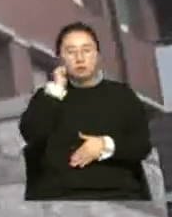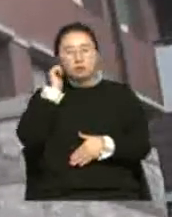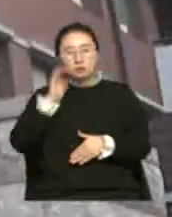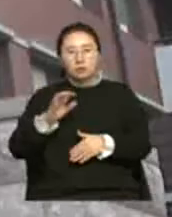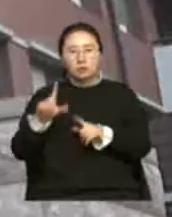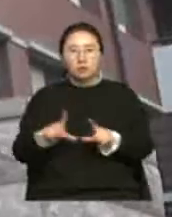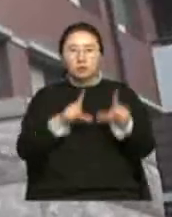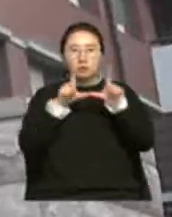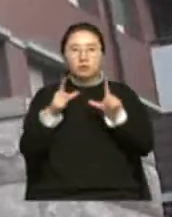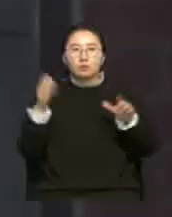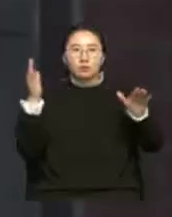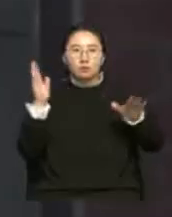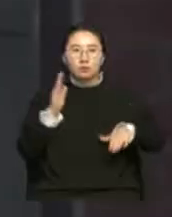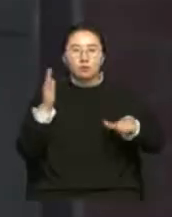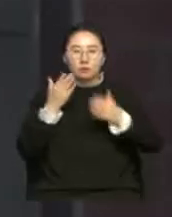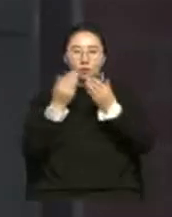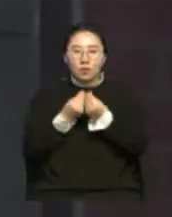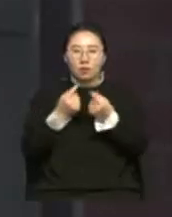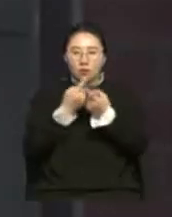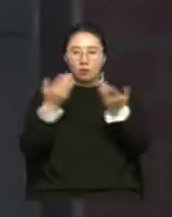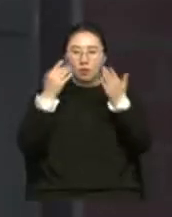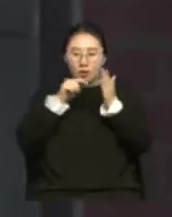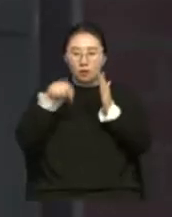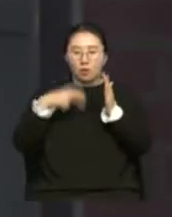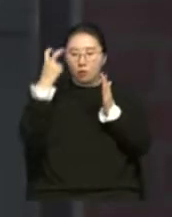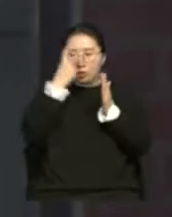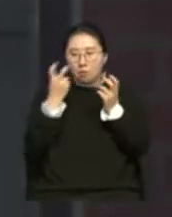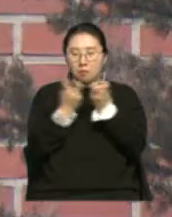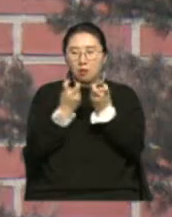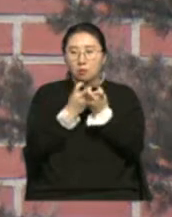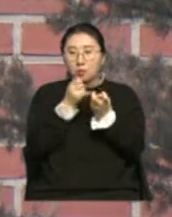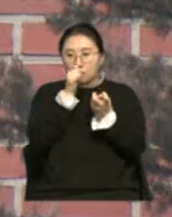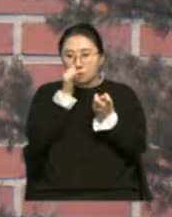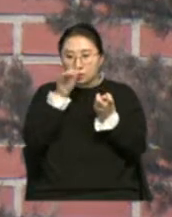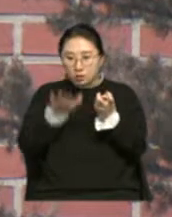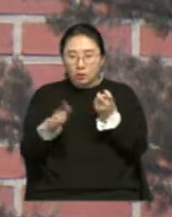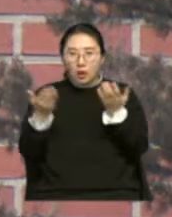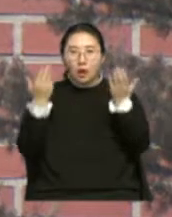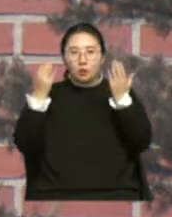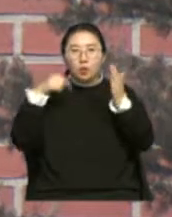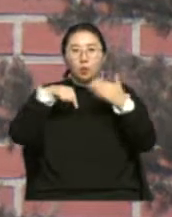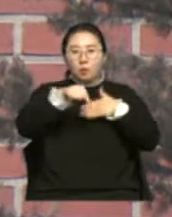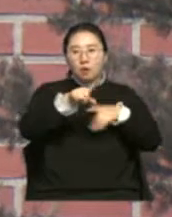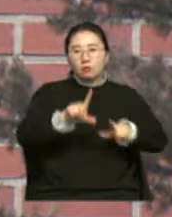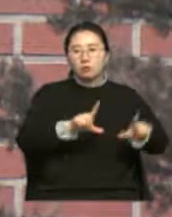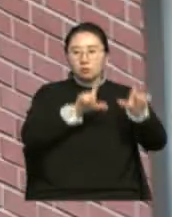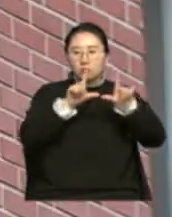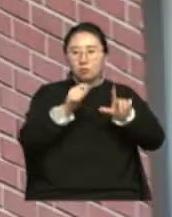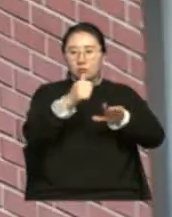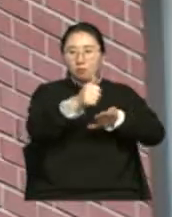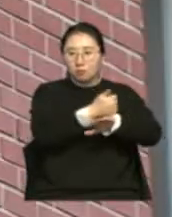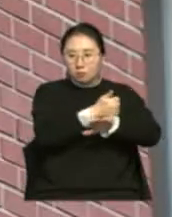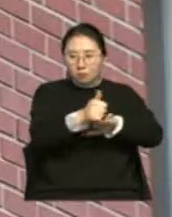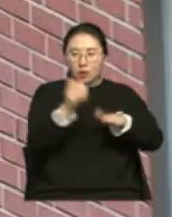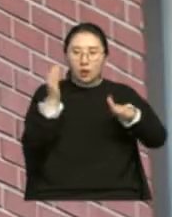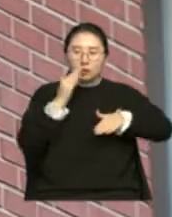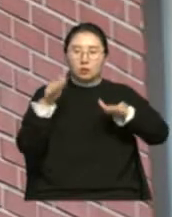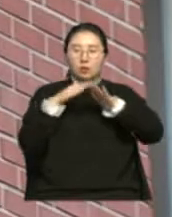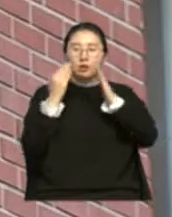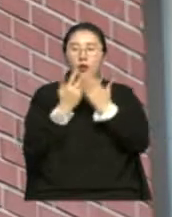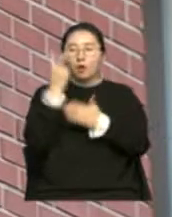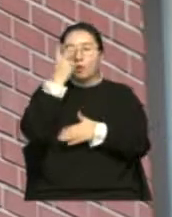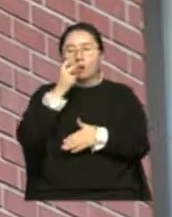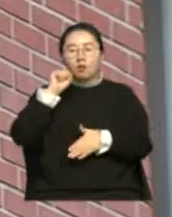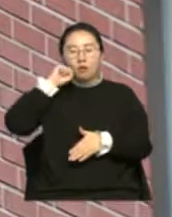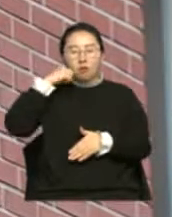거주하는 학생의 경우 대학 안에서 관리할 방법을 마련할 수 있지만 학교 밖에 거주하며 통학하는 학생들까지 전부 관리하는